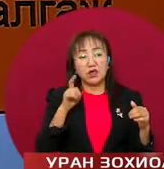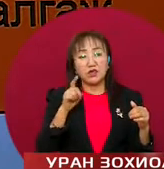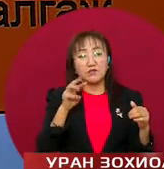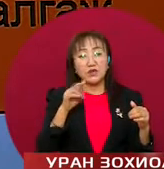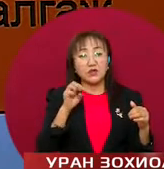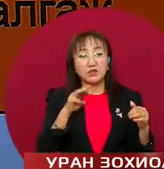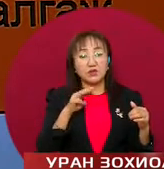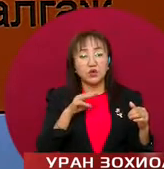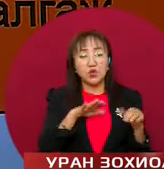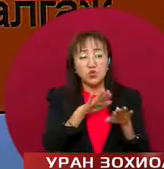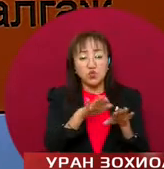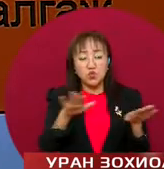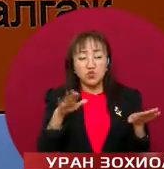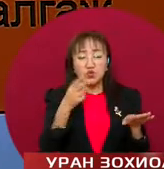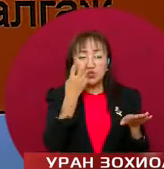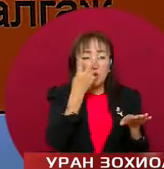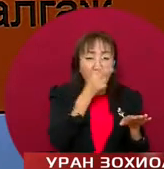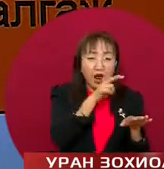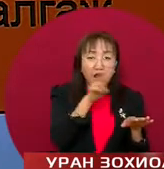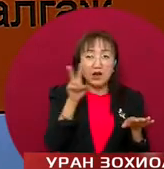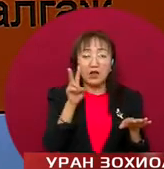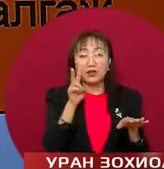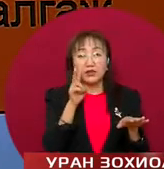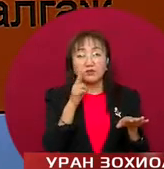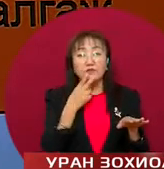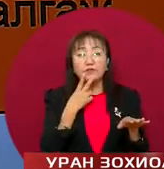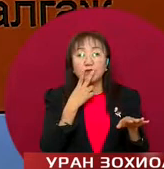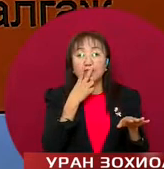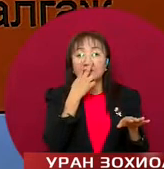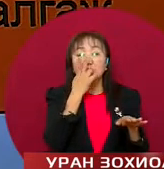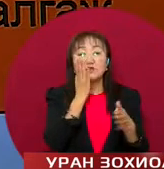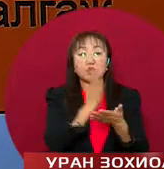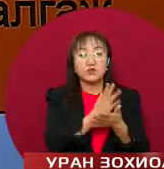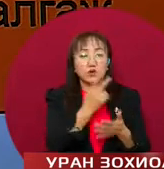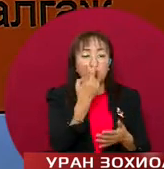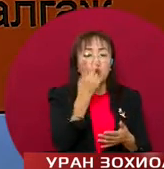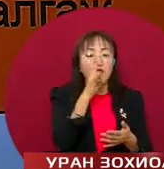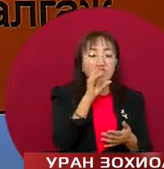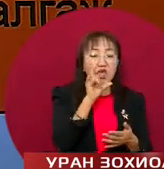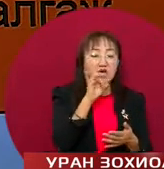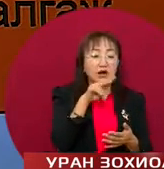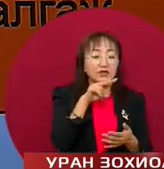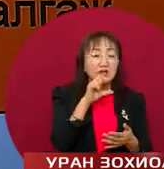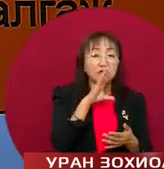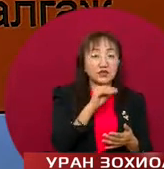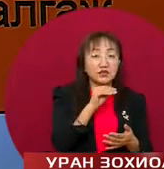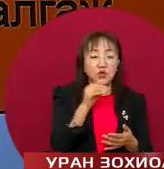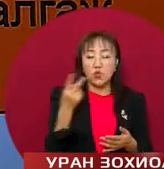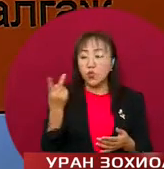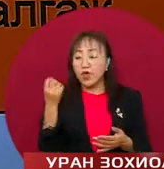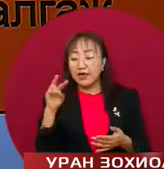хүүхэд болгонлуу хараад үнэрлэж байсан. Үнэрлэж гэж үйл үгтэй холбогдсон байна.